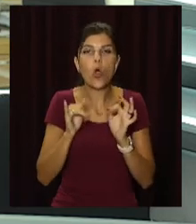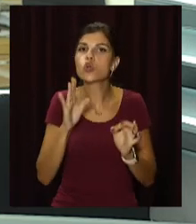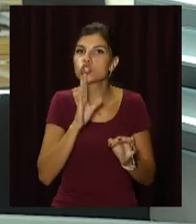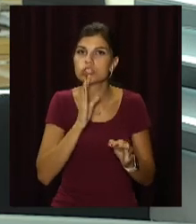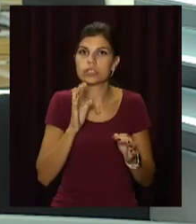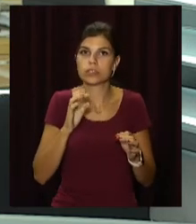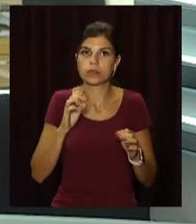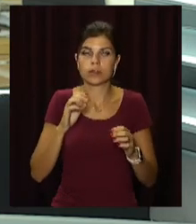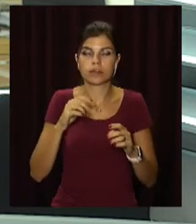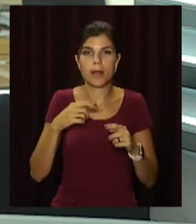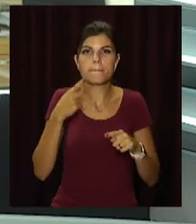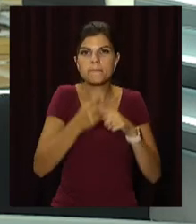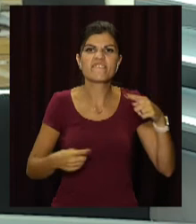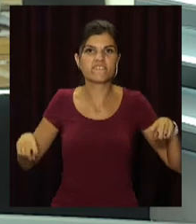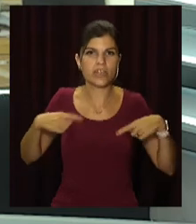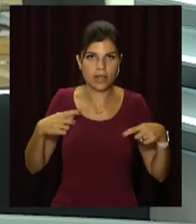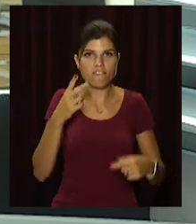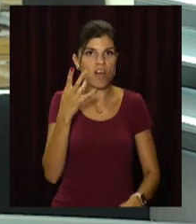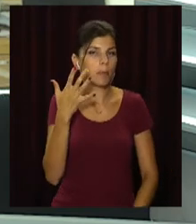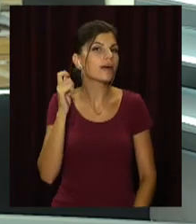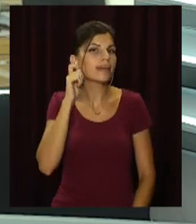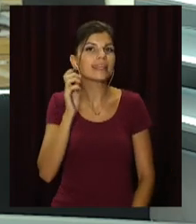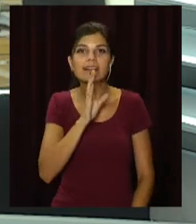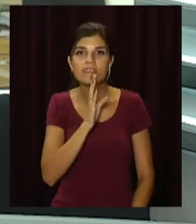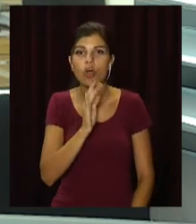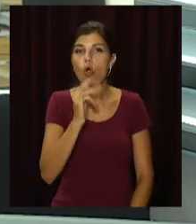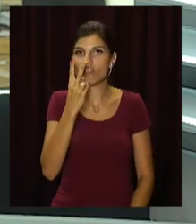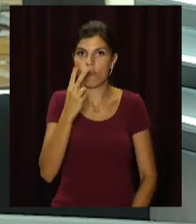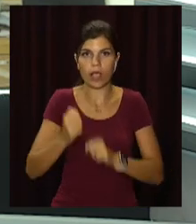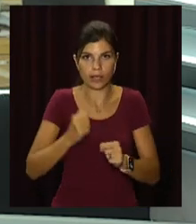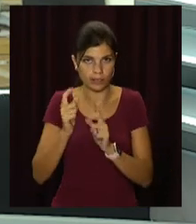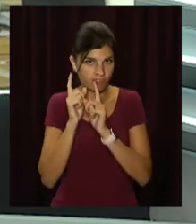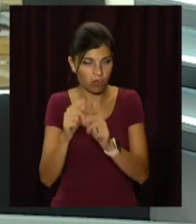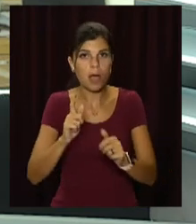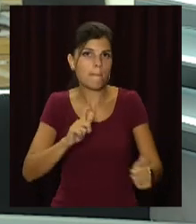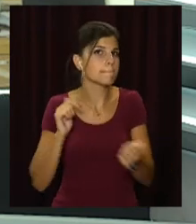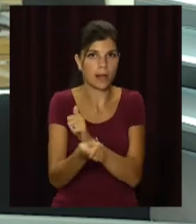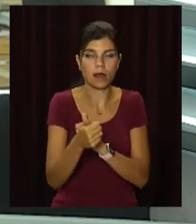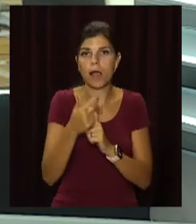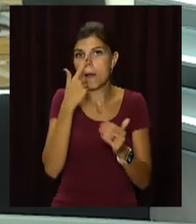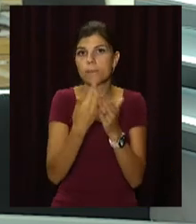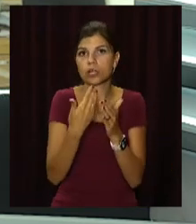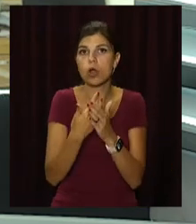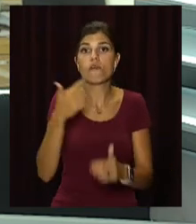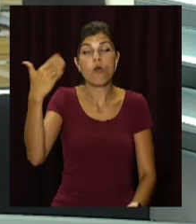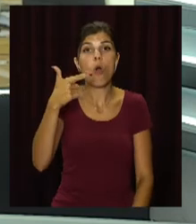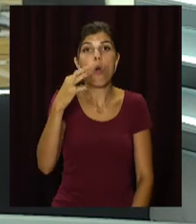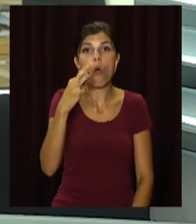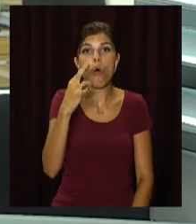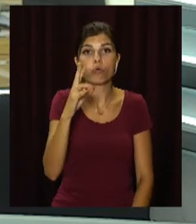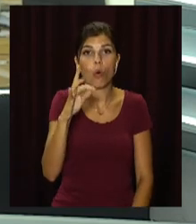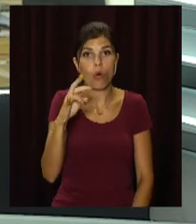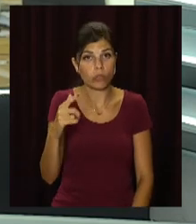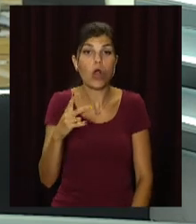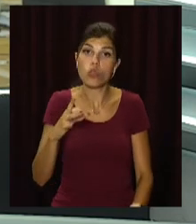жіночому спринті у півфіналі 25-річна спортсменка у двох заїздах випередила представницю Гонконгу. Проте у